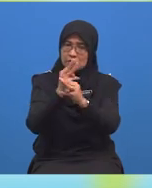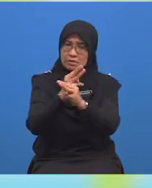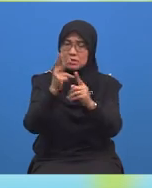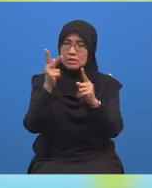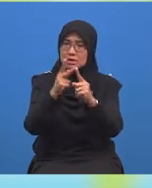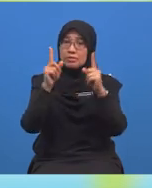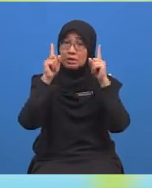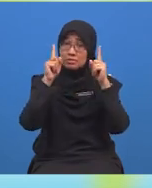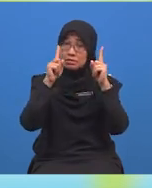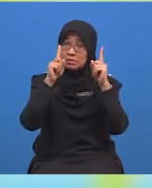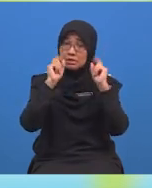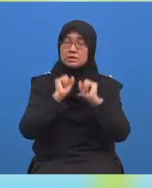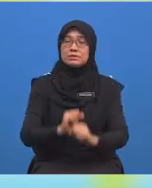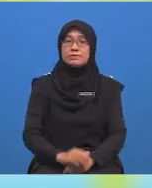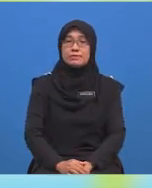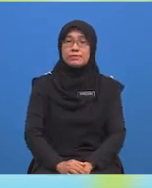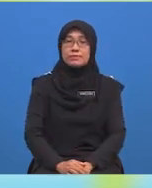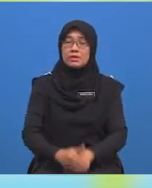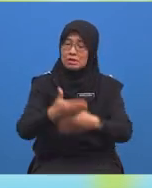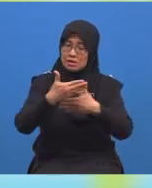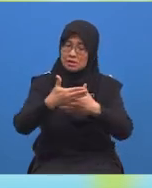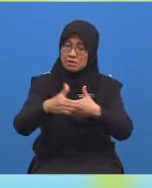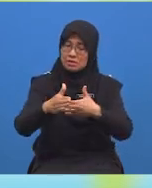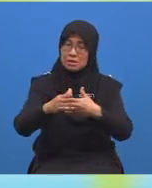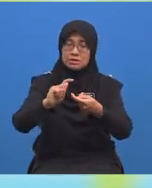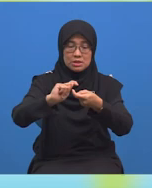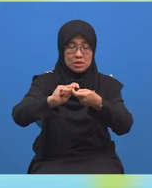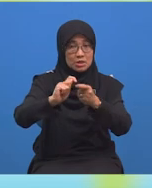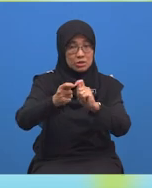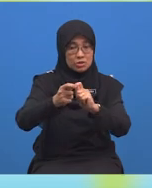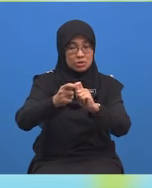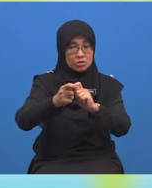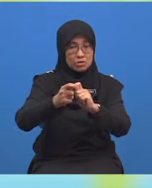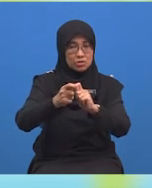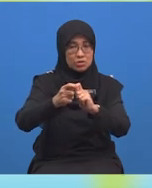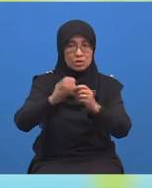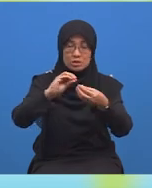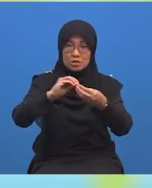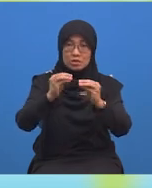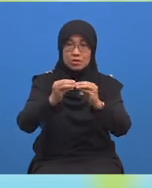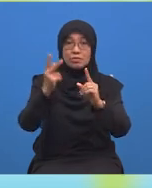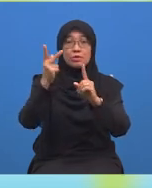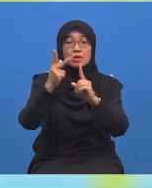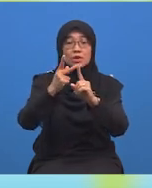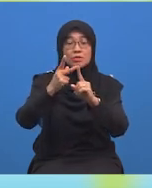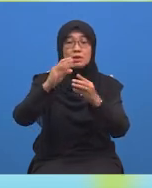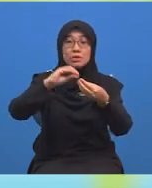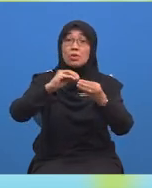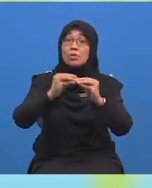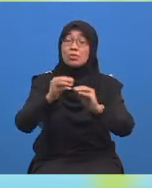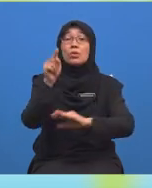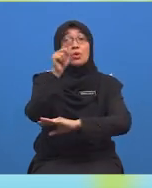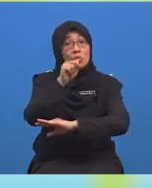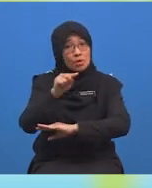tersebut kepada bentuk lazim. Kemudian, tukarkan nilai kedua-dua perpuluhan